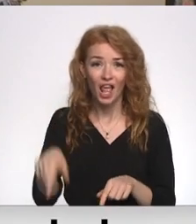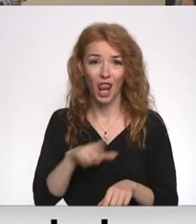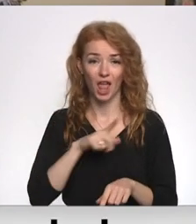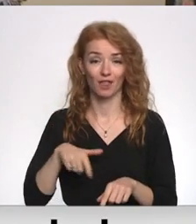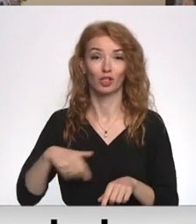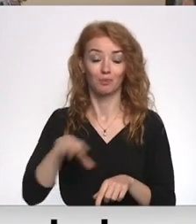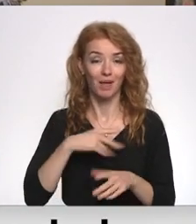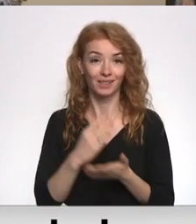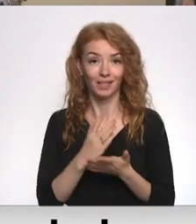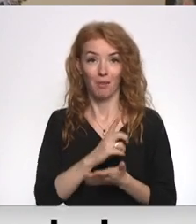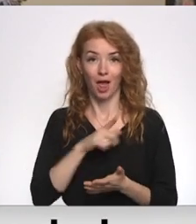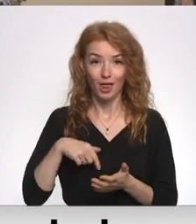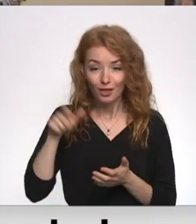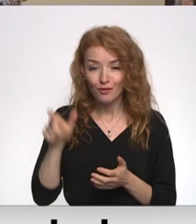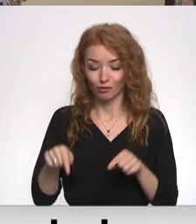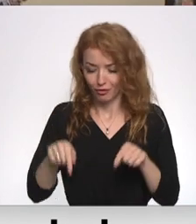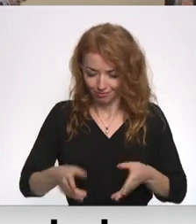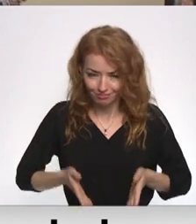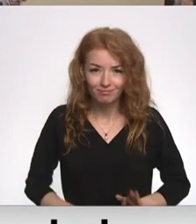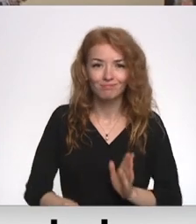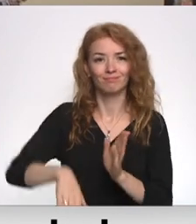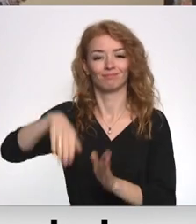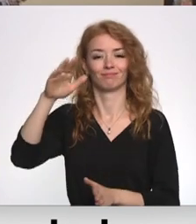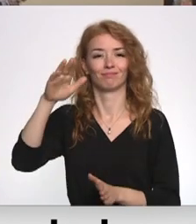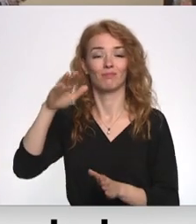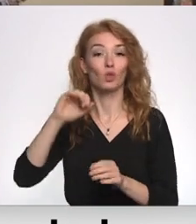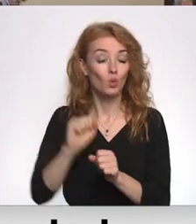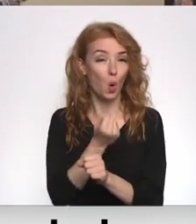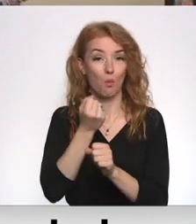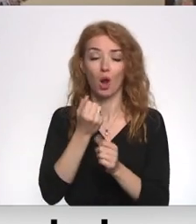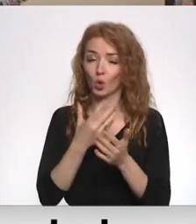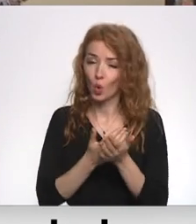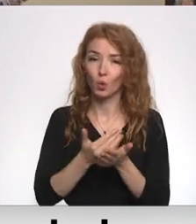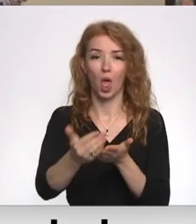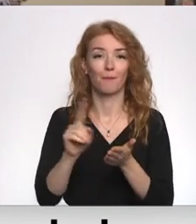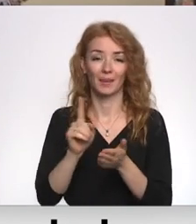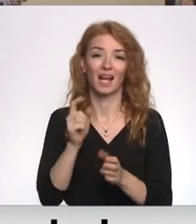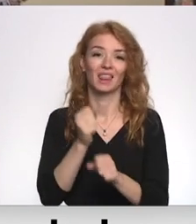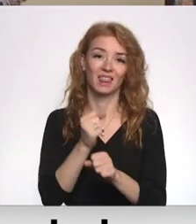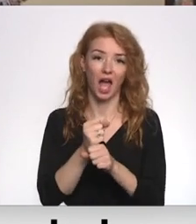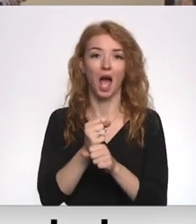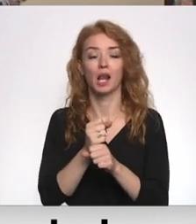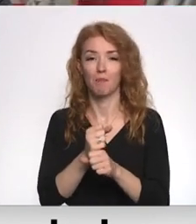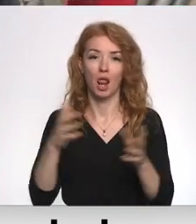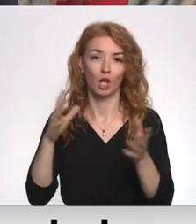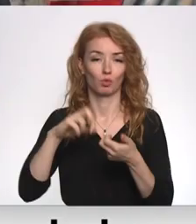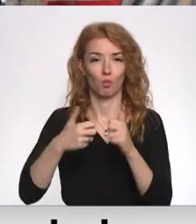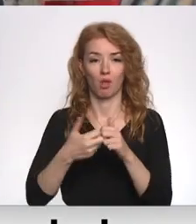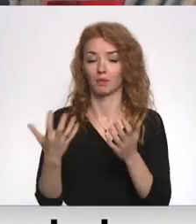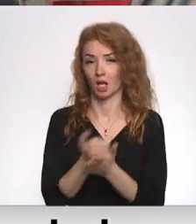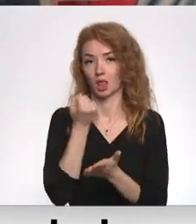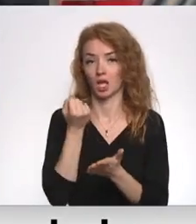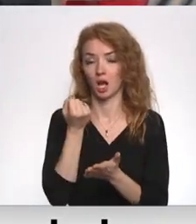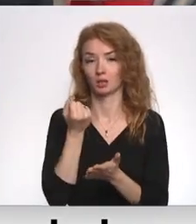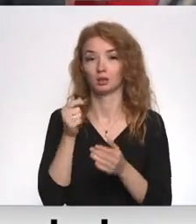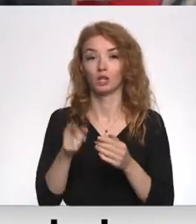saka, mēs esam latvieši, mēs esam šeit piedzimuši un uzauguši, jo projām ir darba tirgu ļoti liels izaicinājums viņiem atrast darbu.